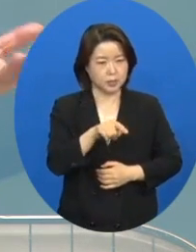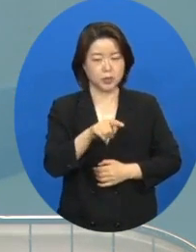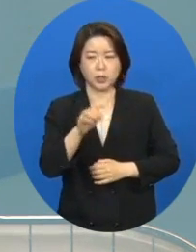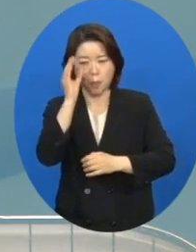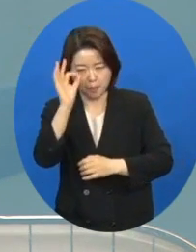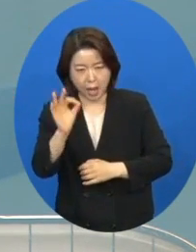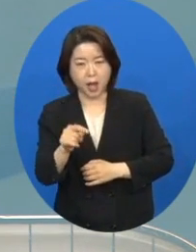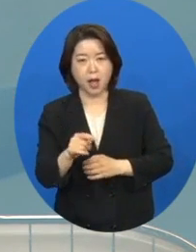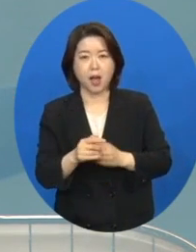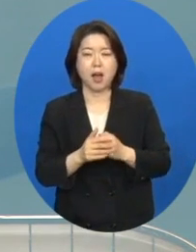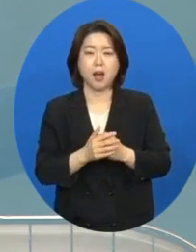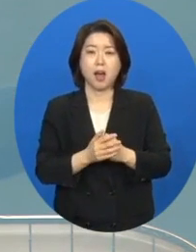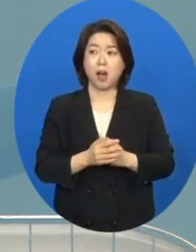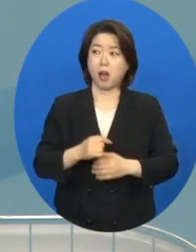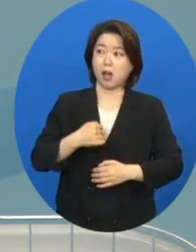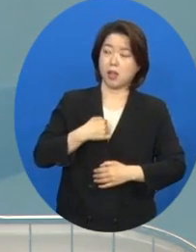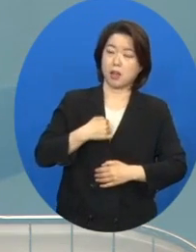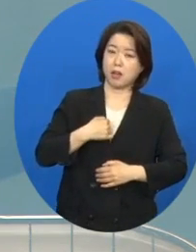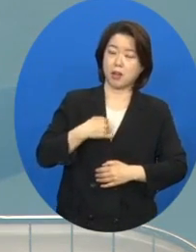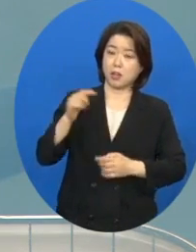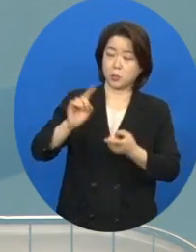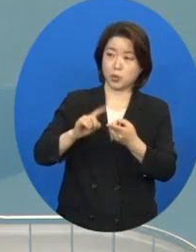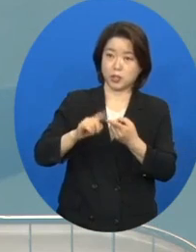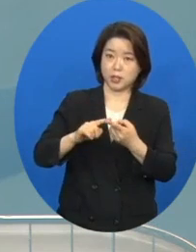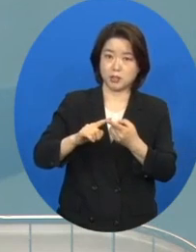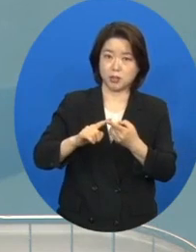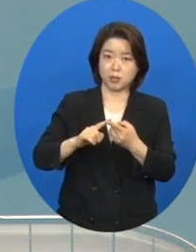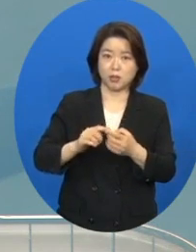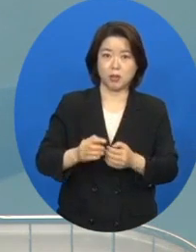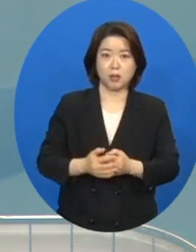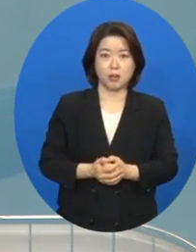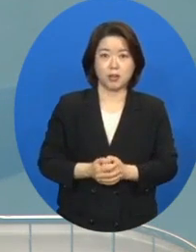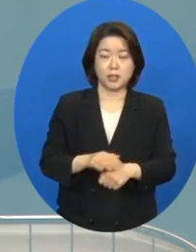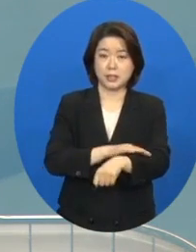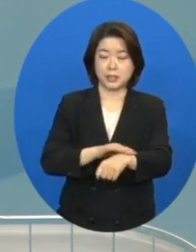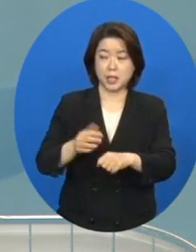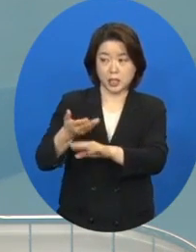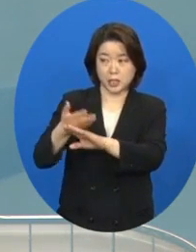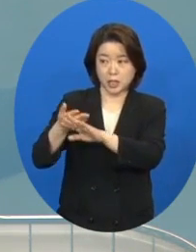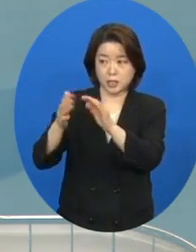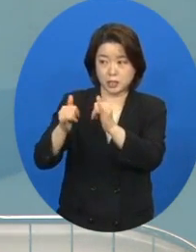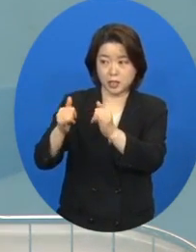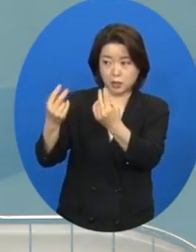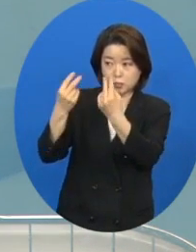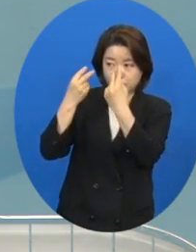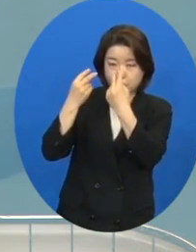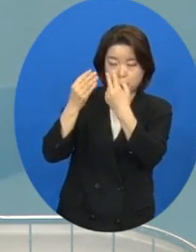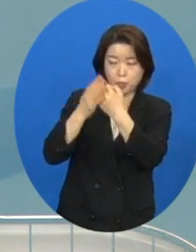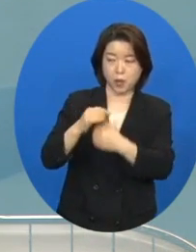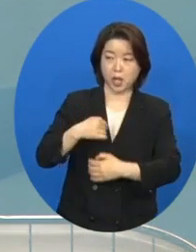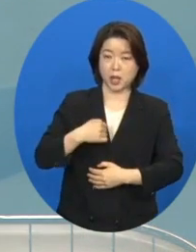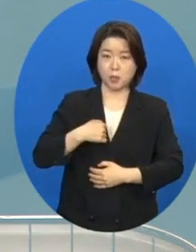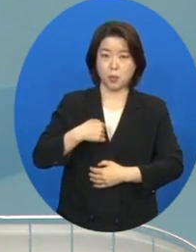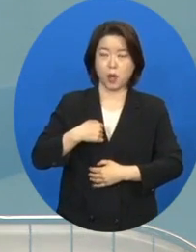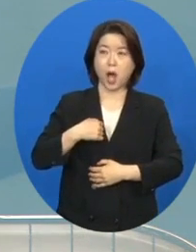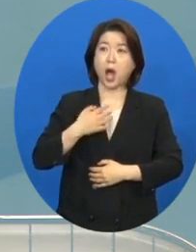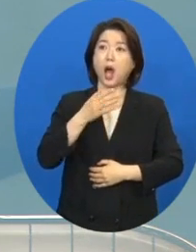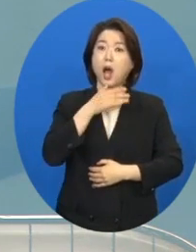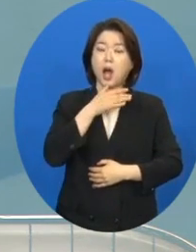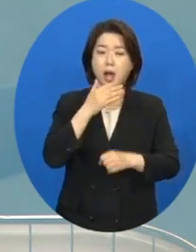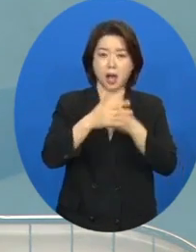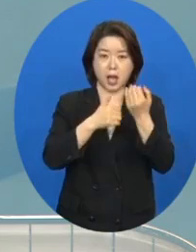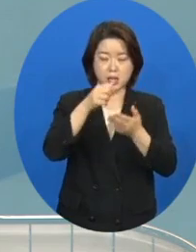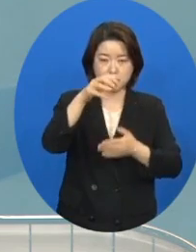받았습니다. 그래서 본인이 그 점에 대해서 다른 사람의 눈으로 자기를 보고 하나님 앞에